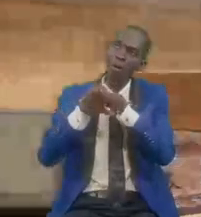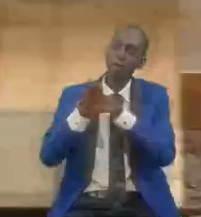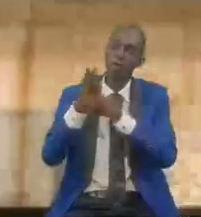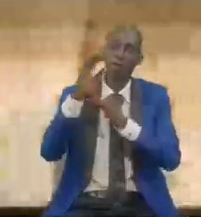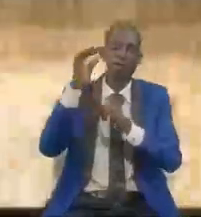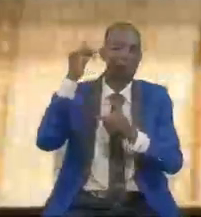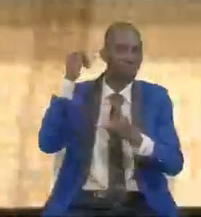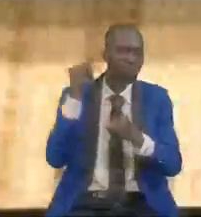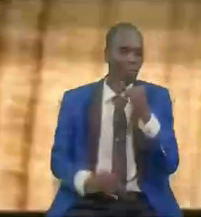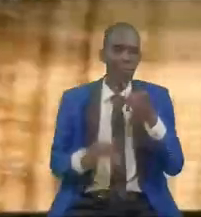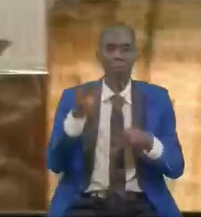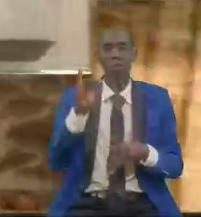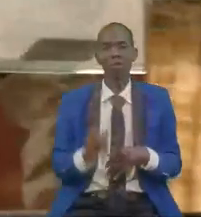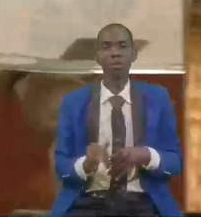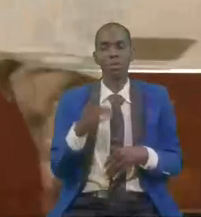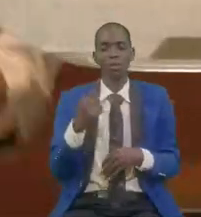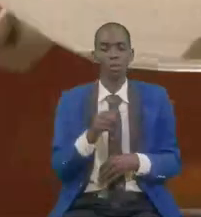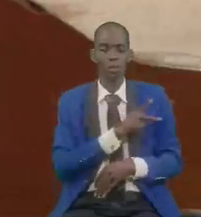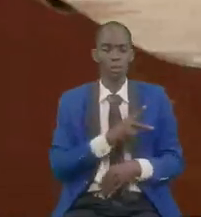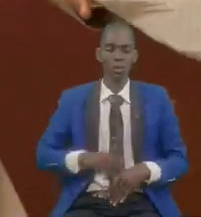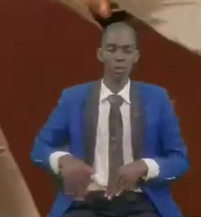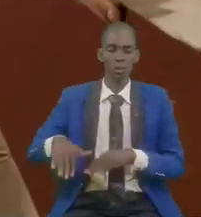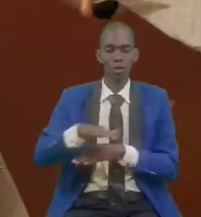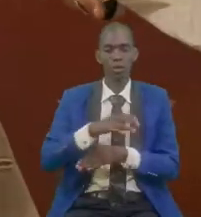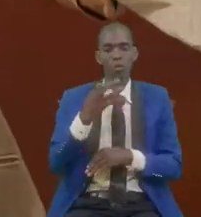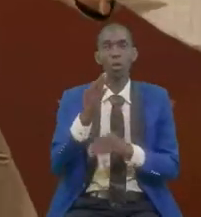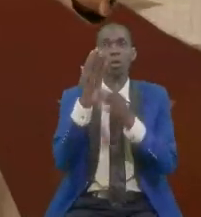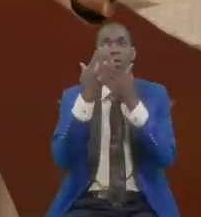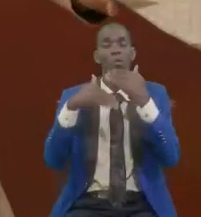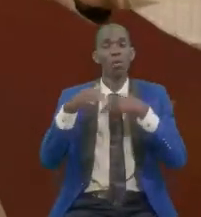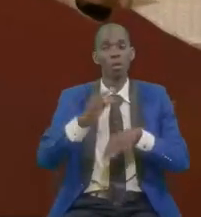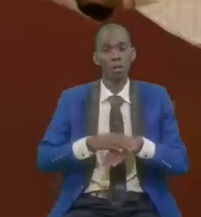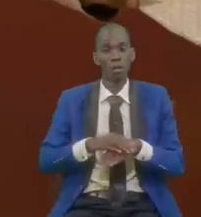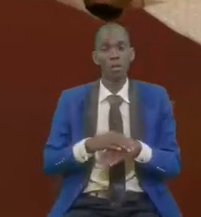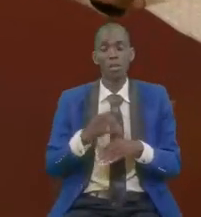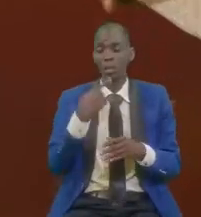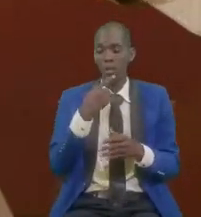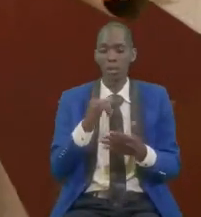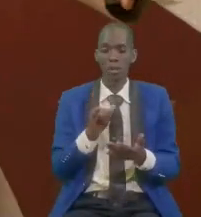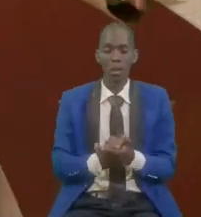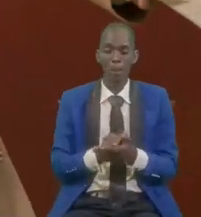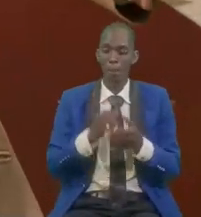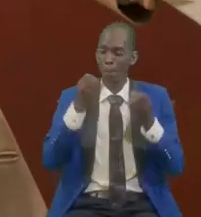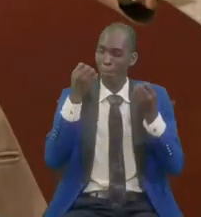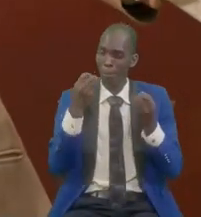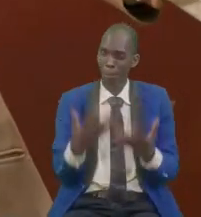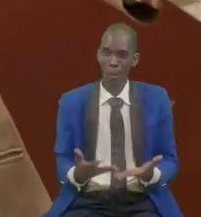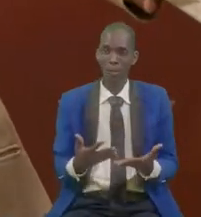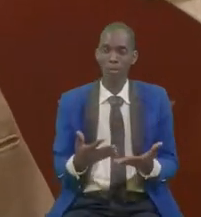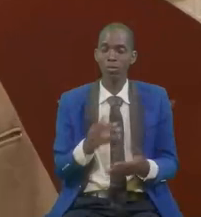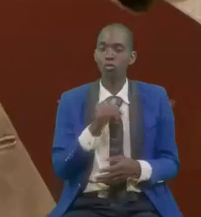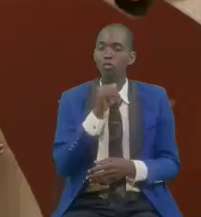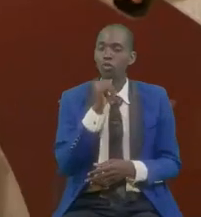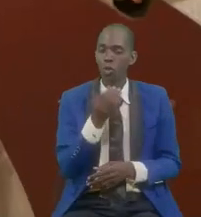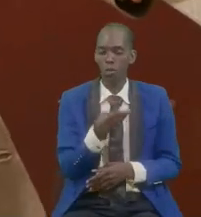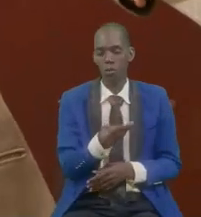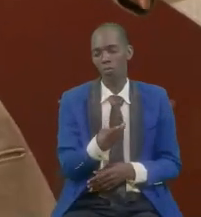d'entrer finalement dans le royaume céleste. Plusieurs, pas peu,